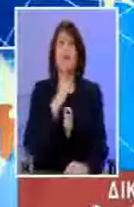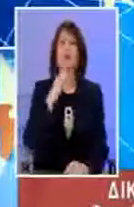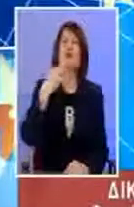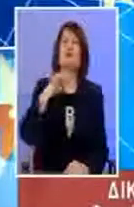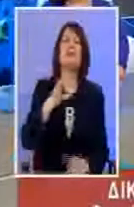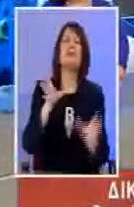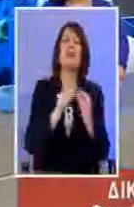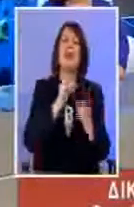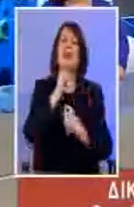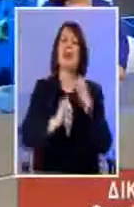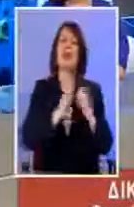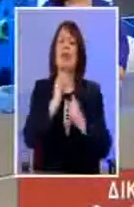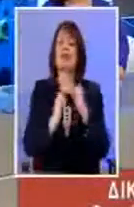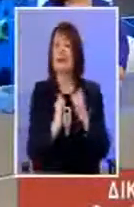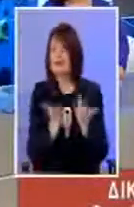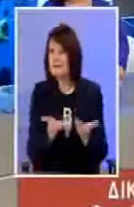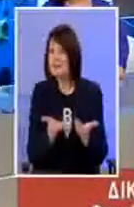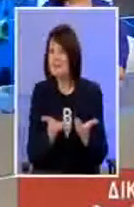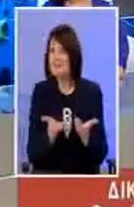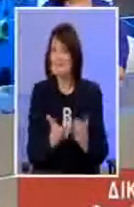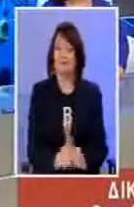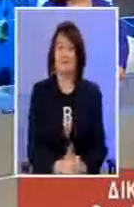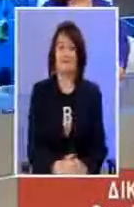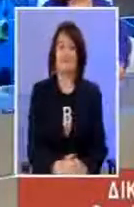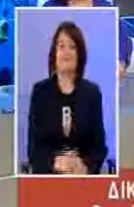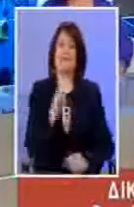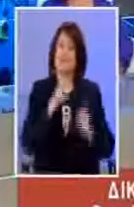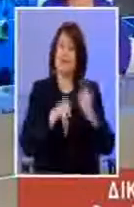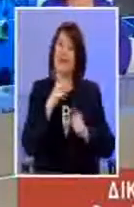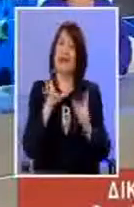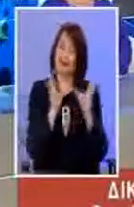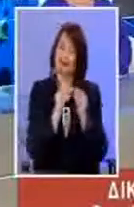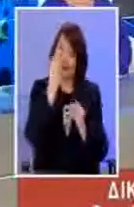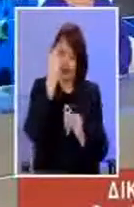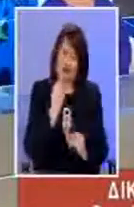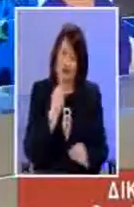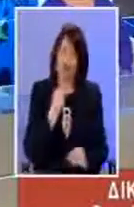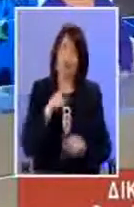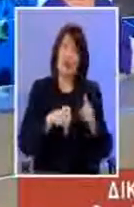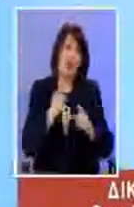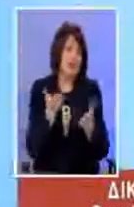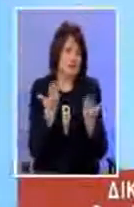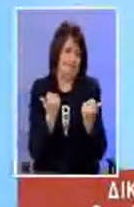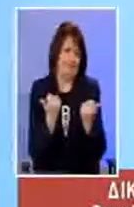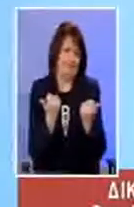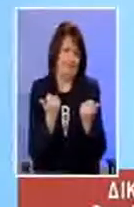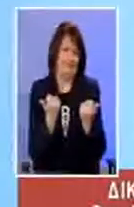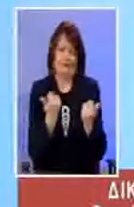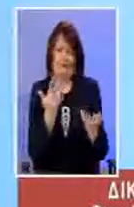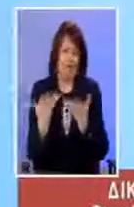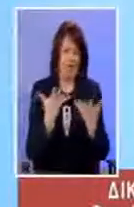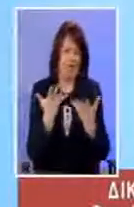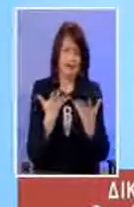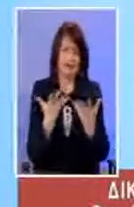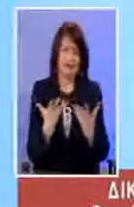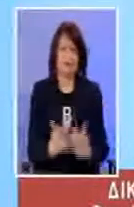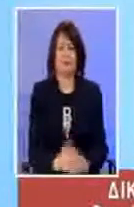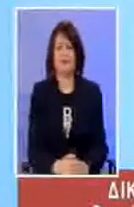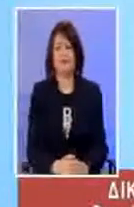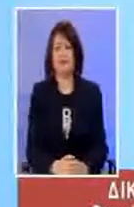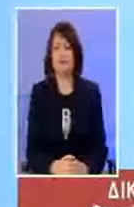ιστοσελίδες. Είναι οι ιστοσελίδες που είναι προσβάσιμες για τους τυφλούς, άλλες δεν είναι καθόλου. Και μπερδεύεται το